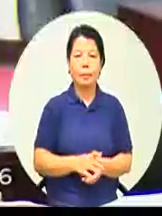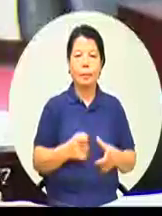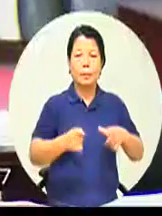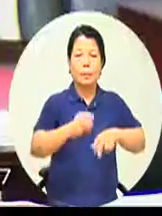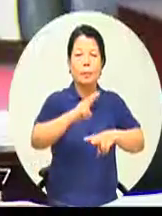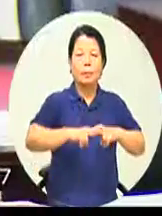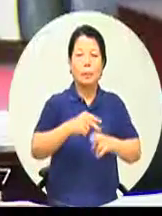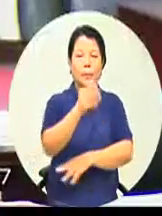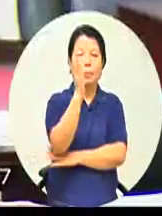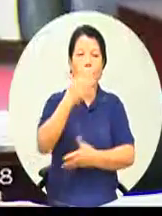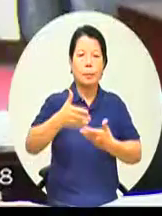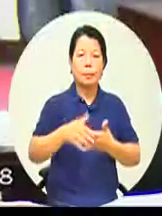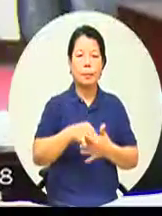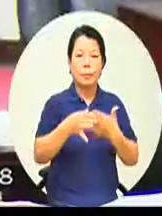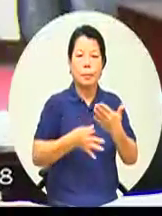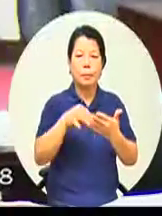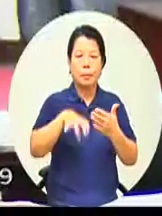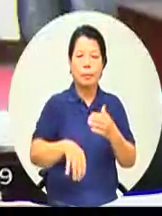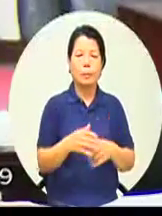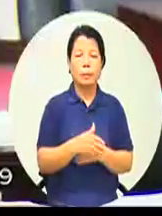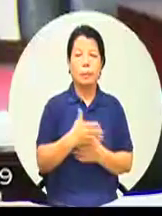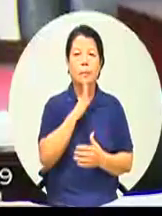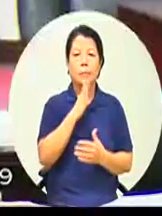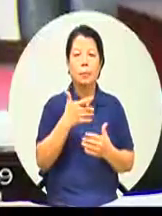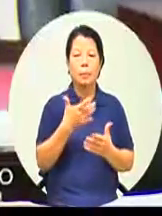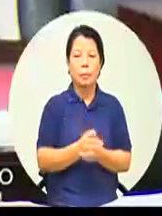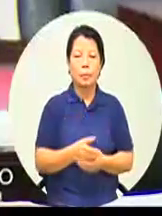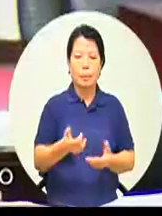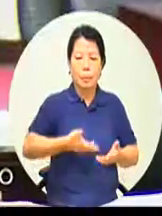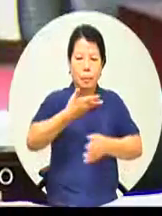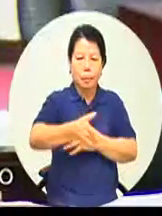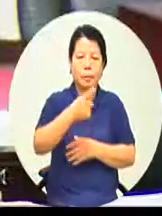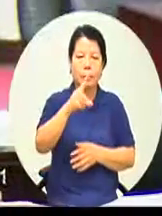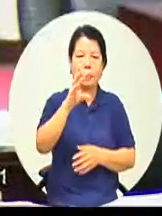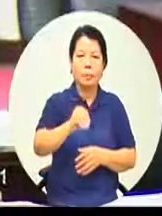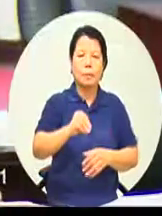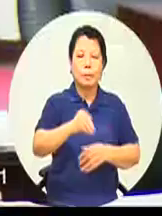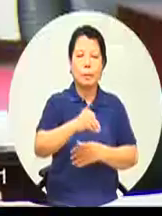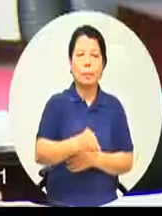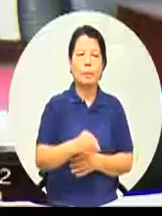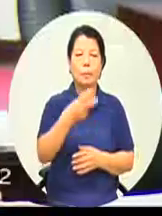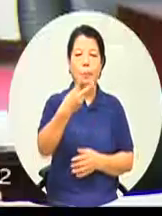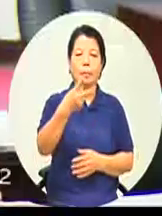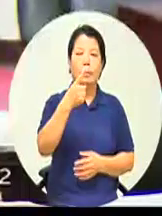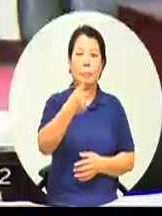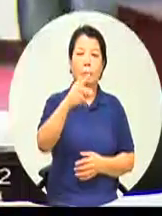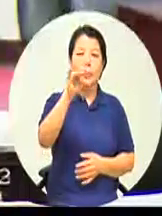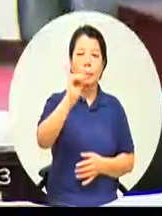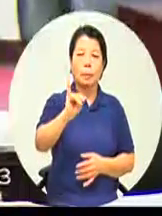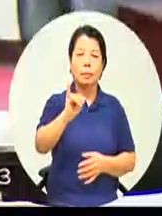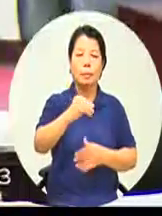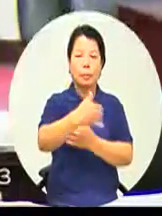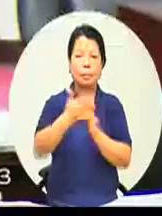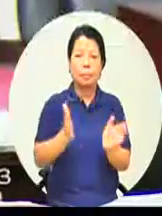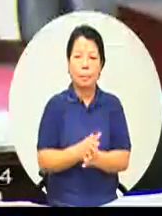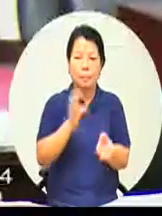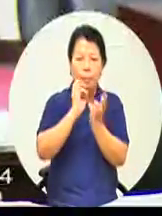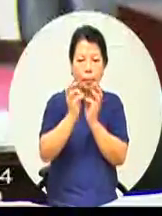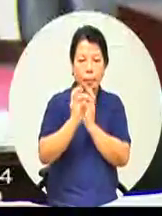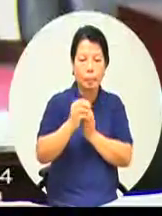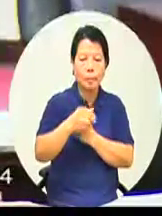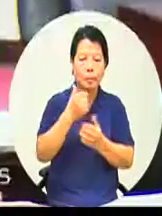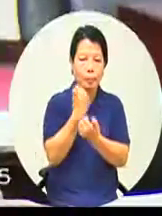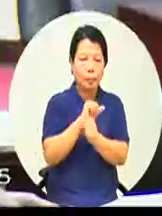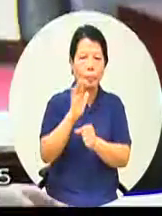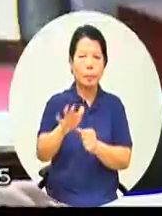里头，为什么他可以提出1000班这样一个数据，它是有一个经过细算的考量。那这个部分我